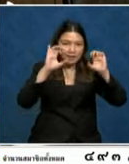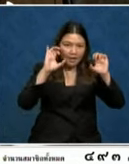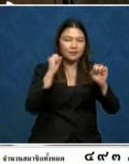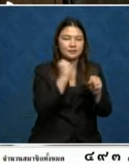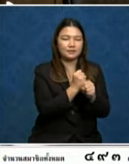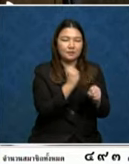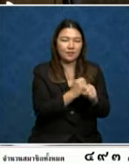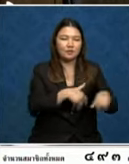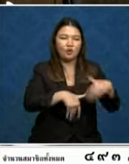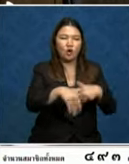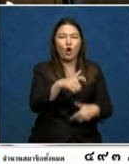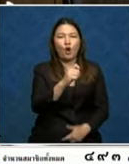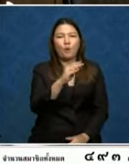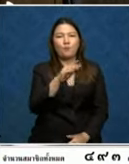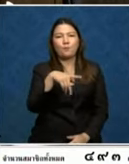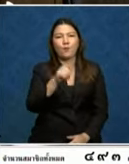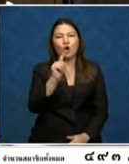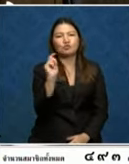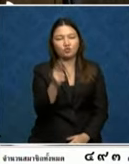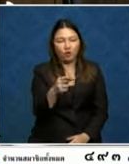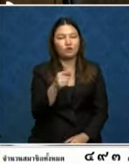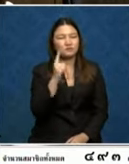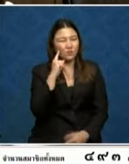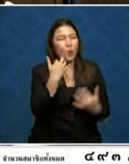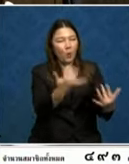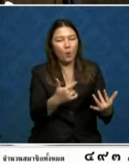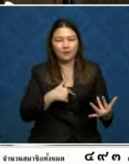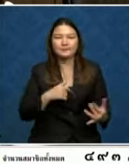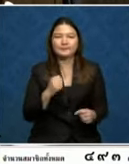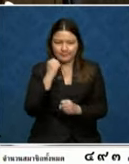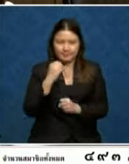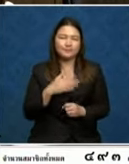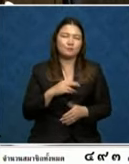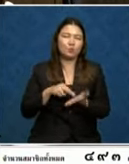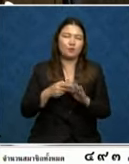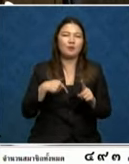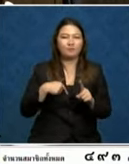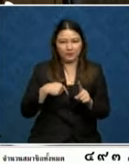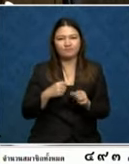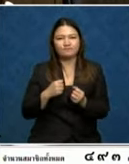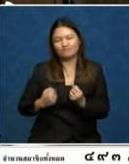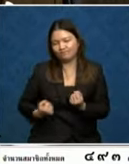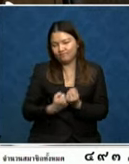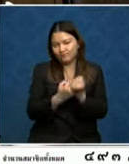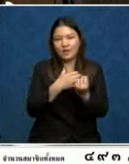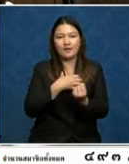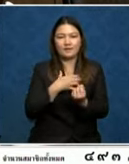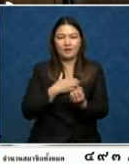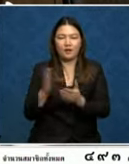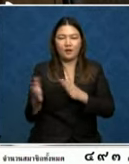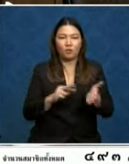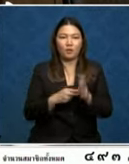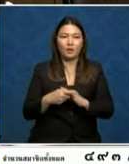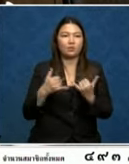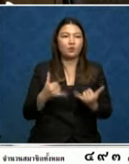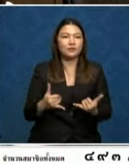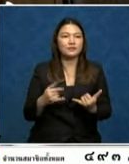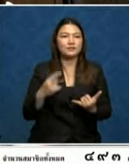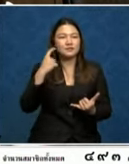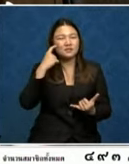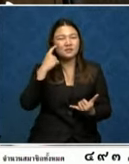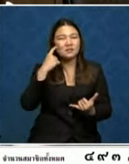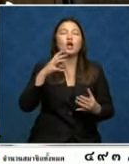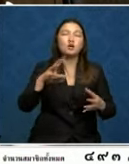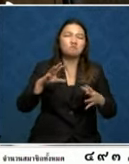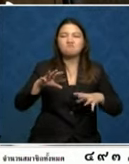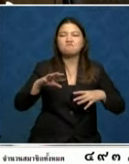รทถินรออกนิดผมเองพร้อมสนับสนุนครับก็ตองขประคุณ Rice Therapy ทใหเวยการแล้็ขอยื่นยานว่า แ้ไม่เห็นด้วยแต่เขารบ